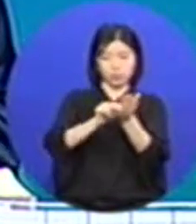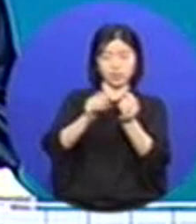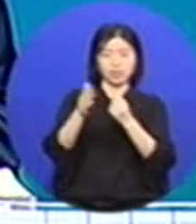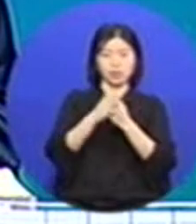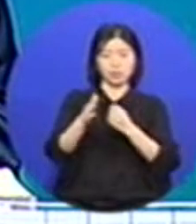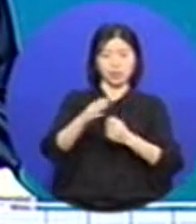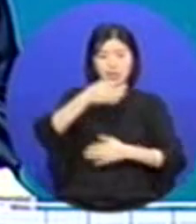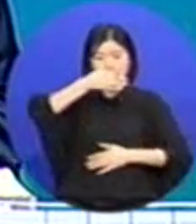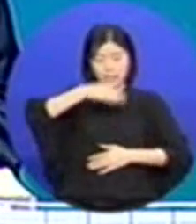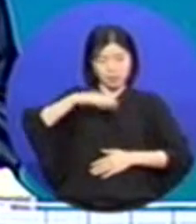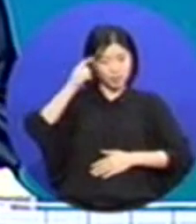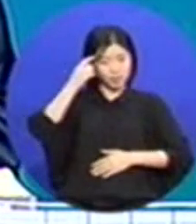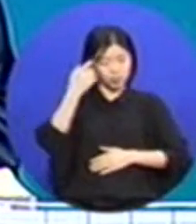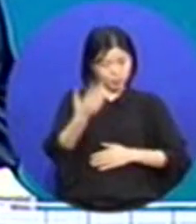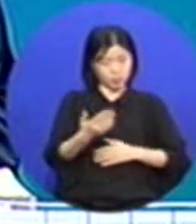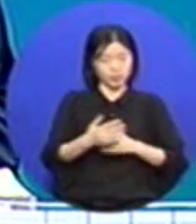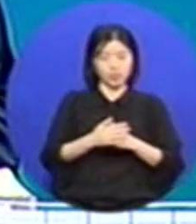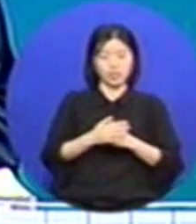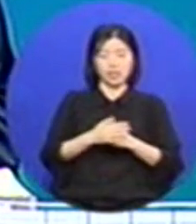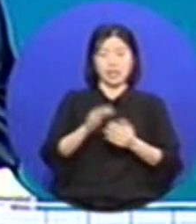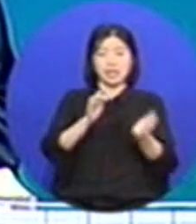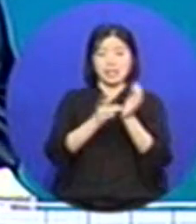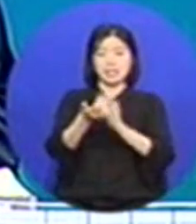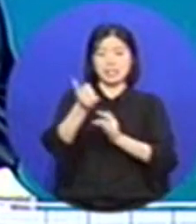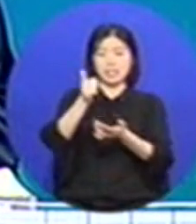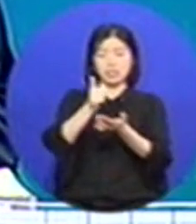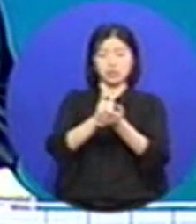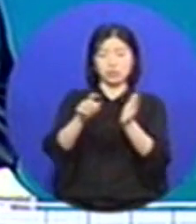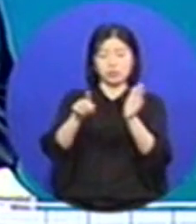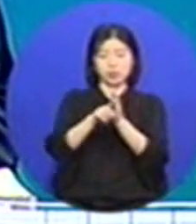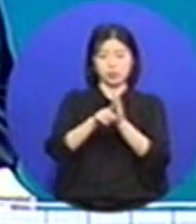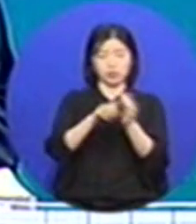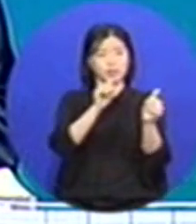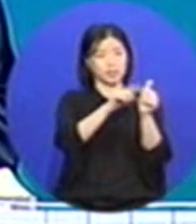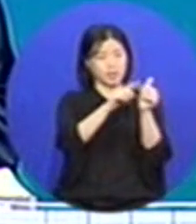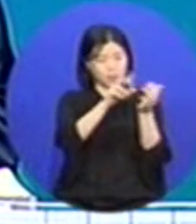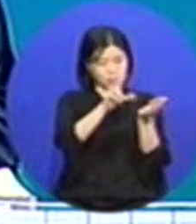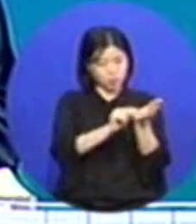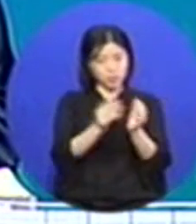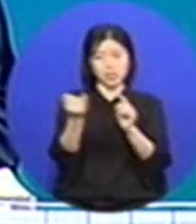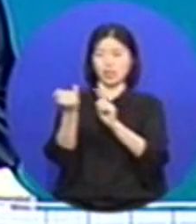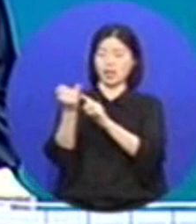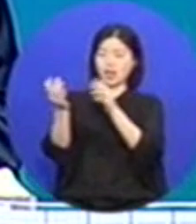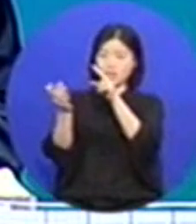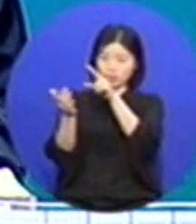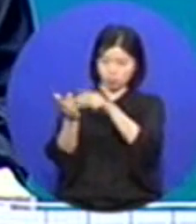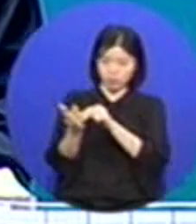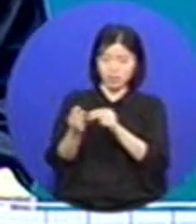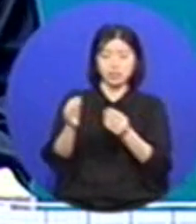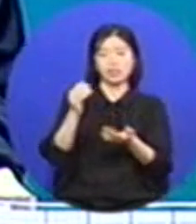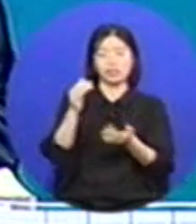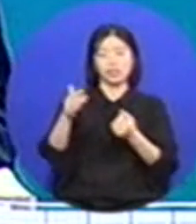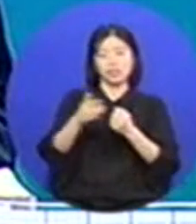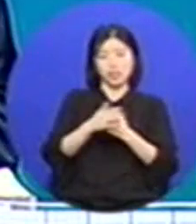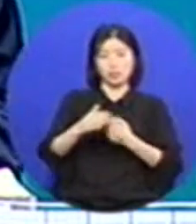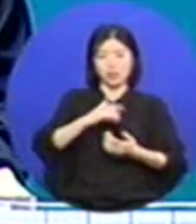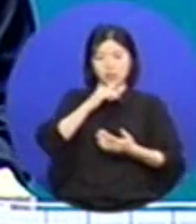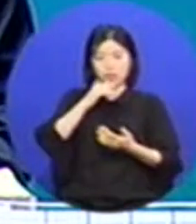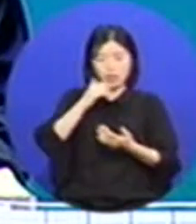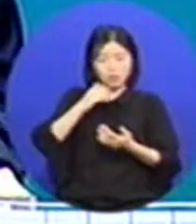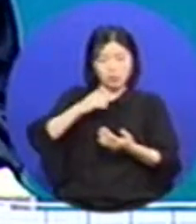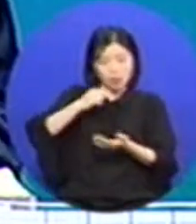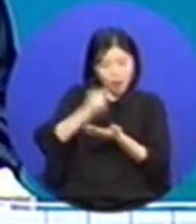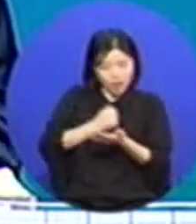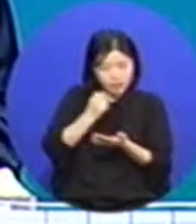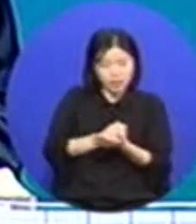분 예수를 믿어도 남편 문제 때문에 아내 때문에 속상한 분들 오늘 여러분의